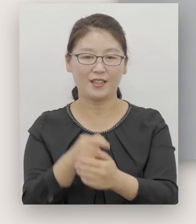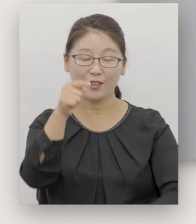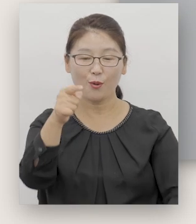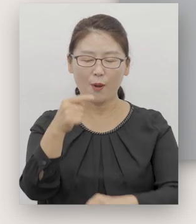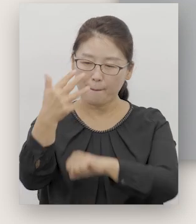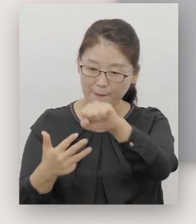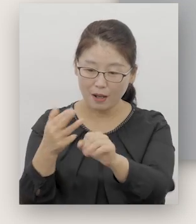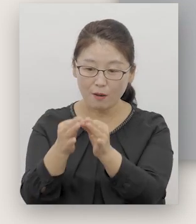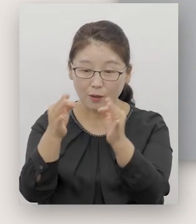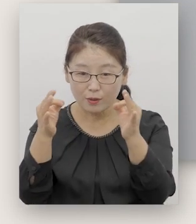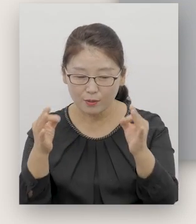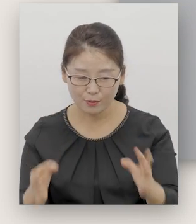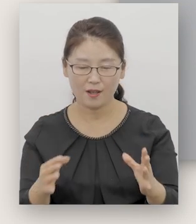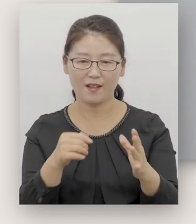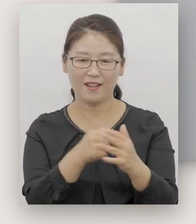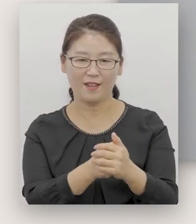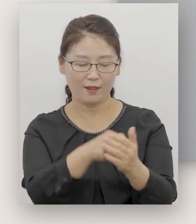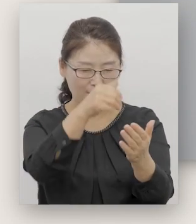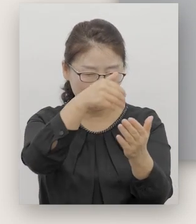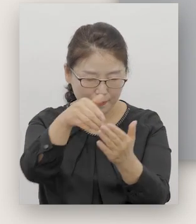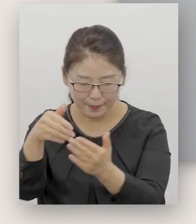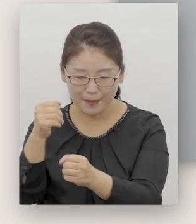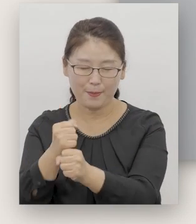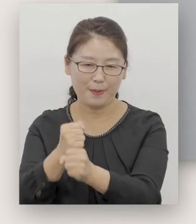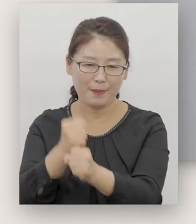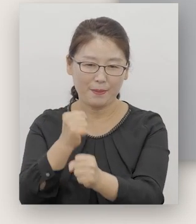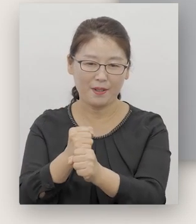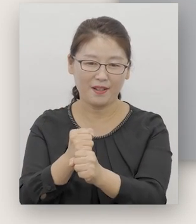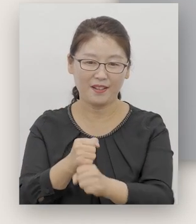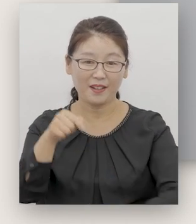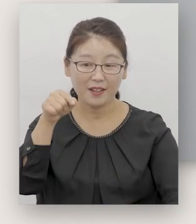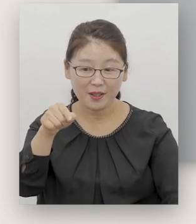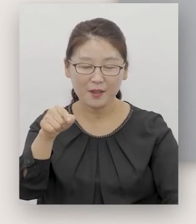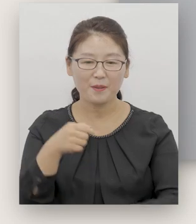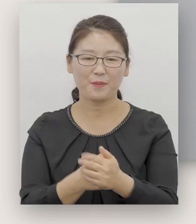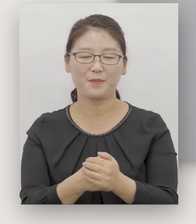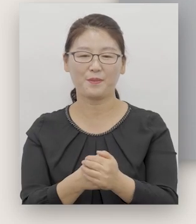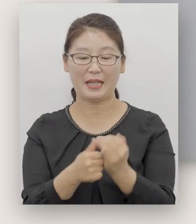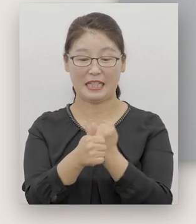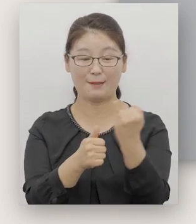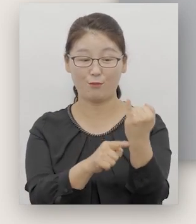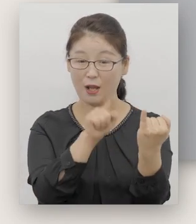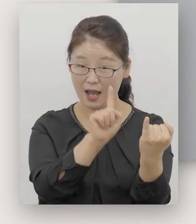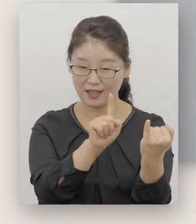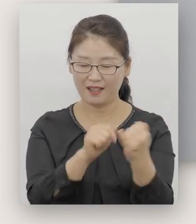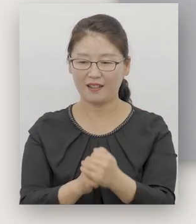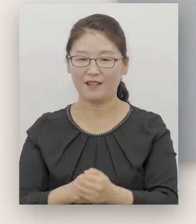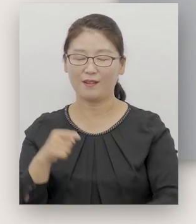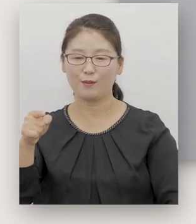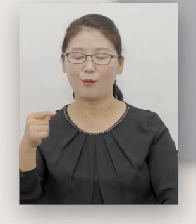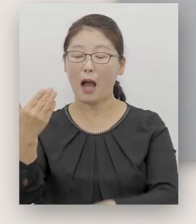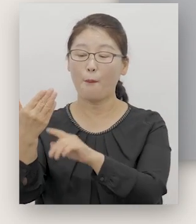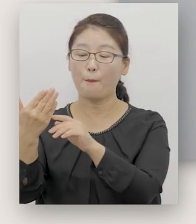되어서 이렇게 이게 이 내용이라고 하면 이제 한 명의 신부와 이제 아홉 명의 독신남들이 서로 이렇게 사랑의